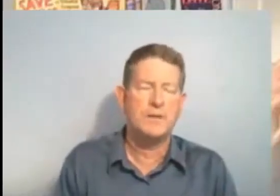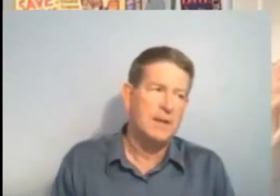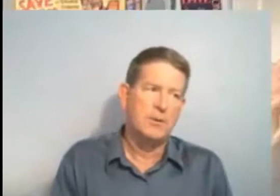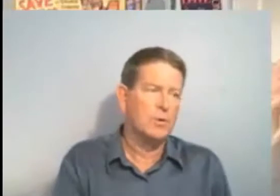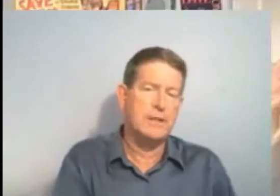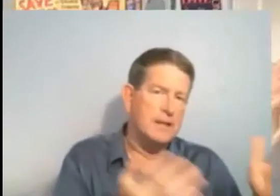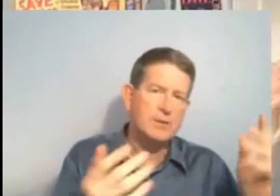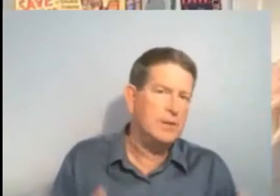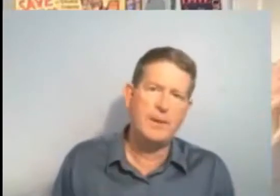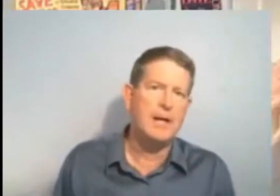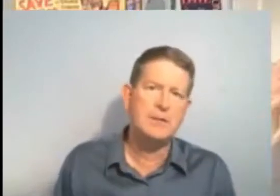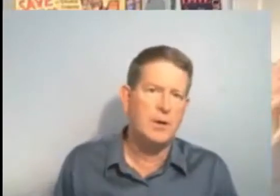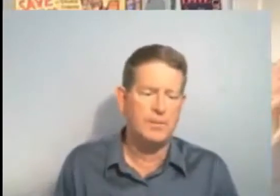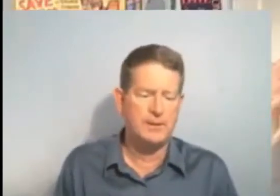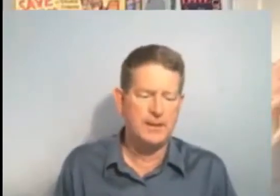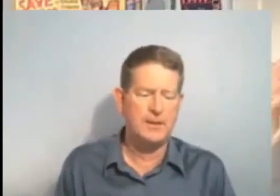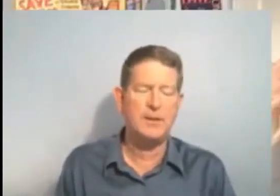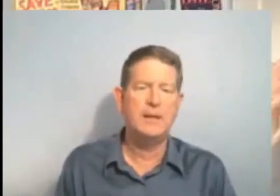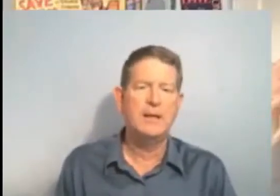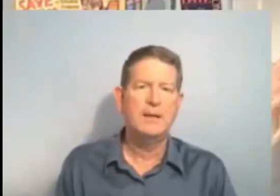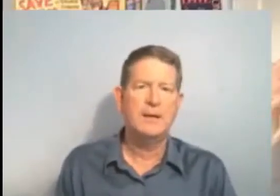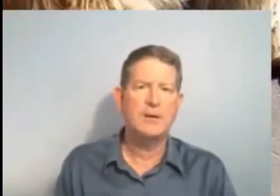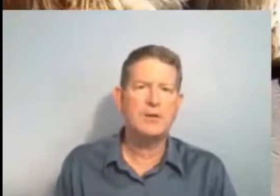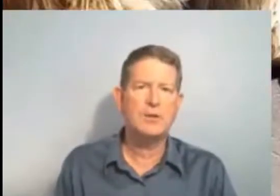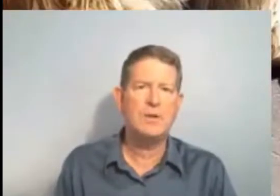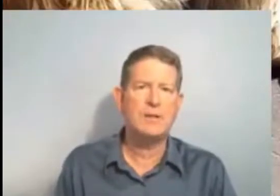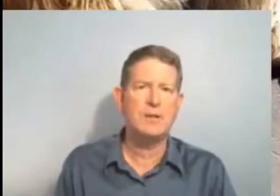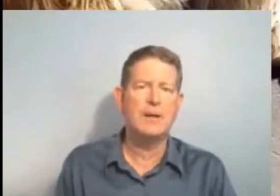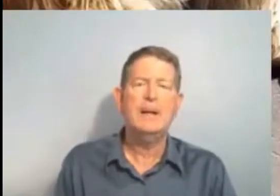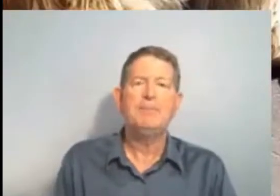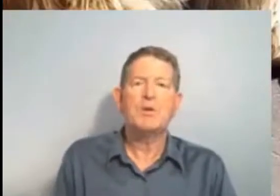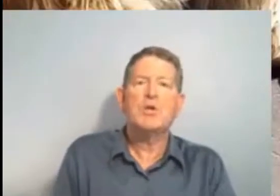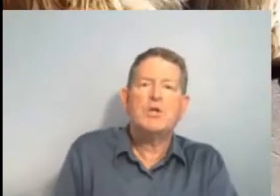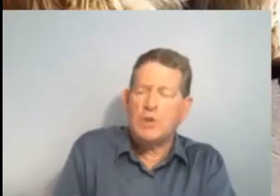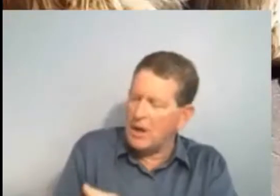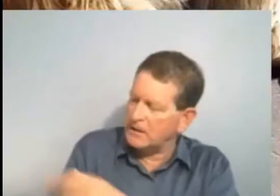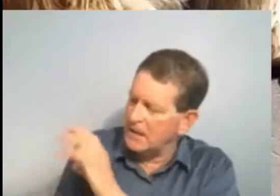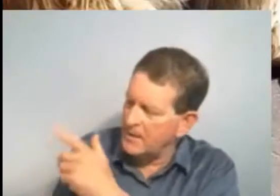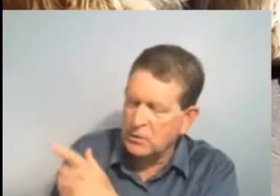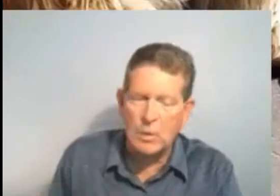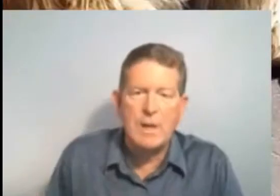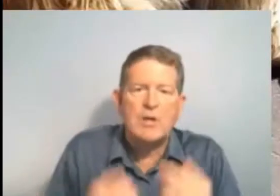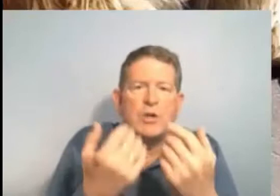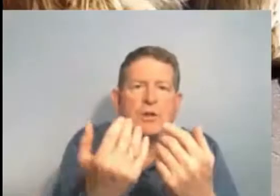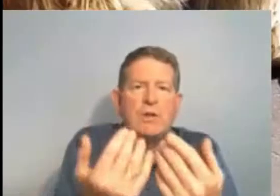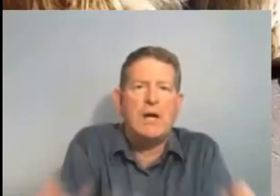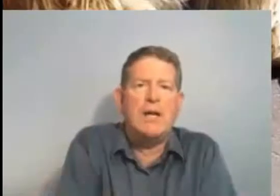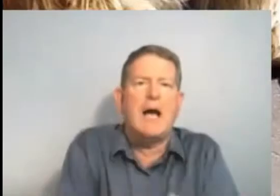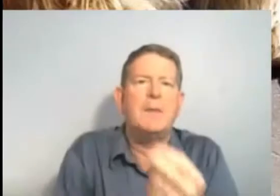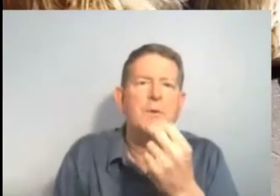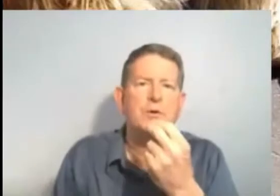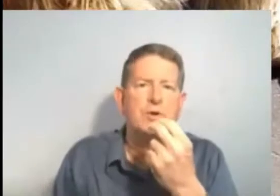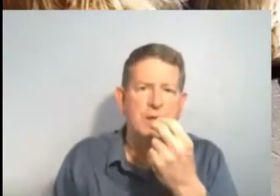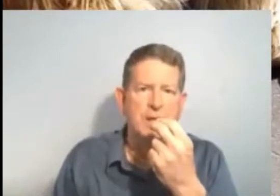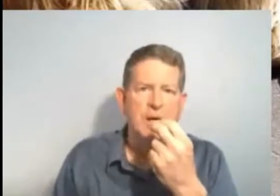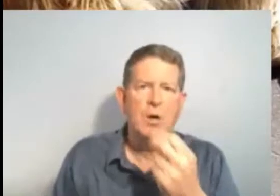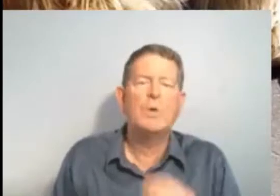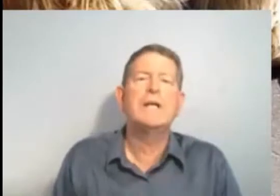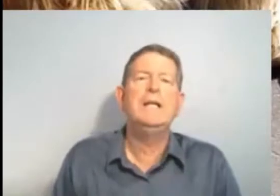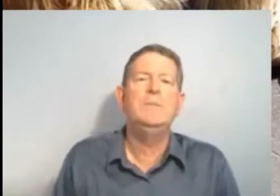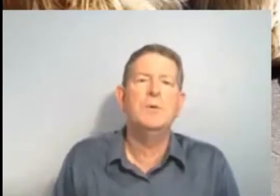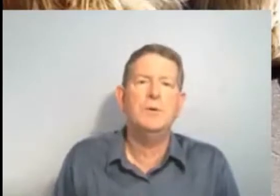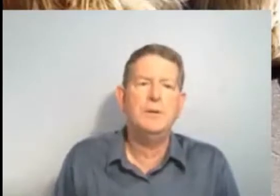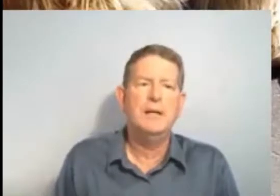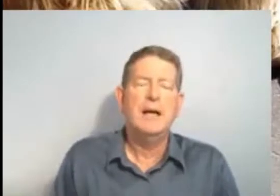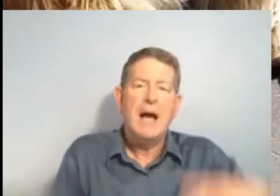en France qu'aux États-Unis, par exemple. D'accord? Ensuite, je sors de la maison et je donne à manger